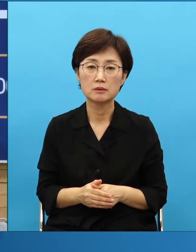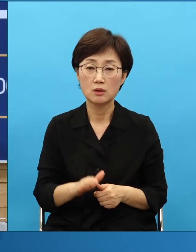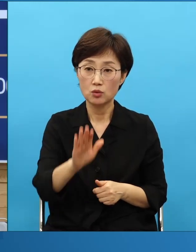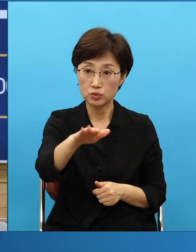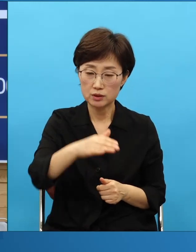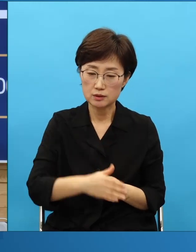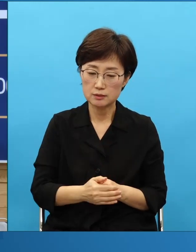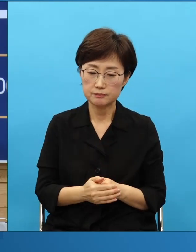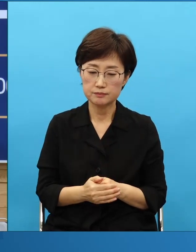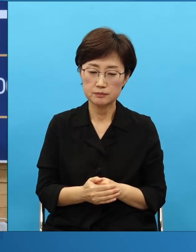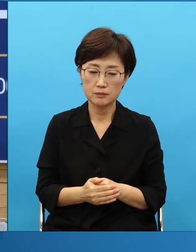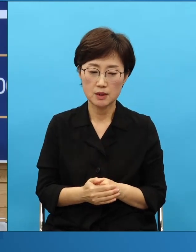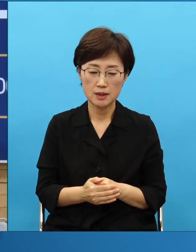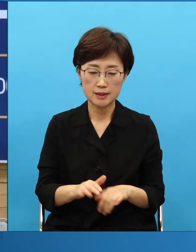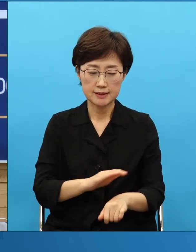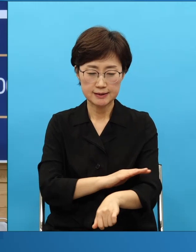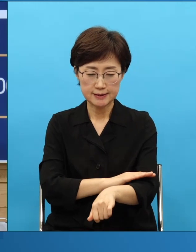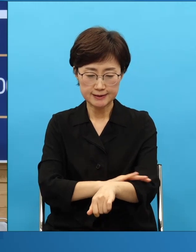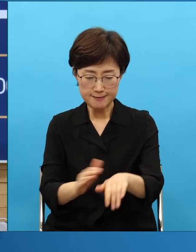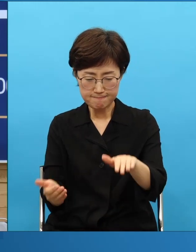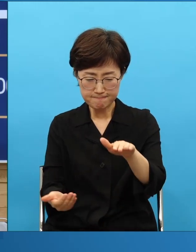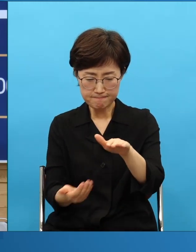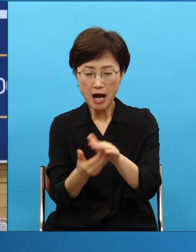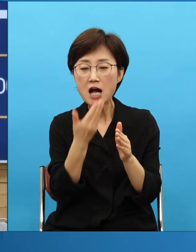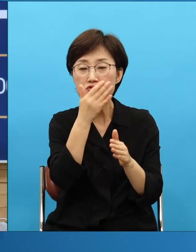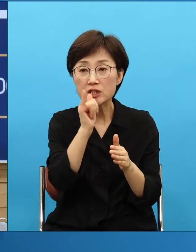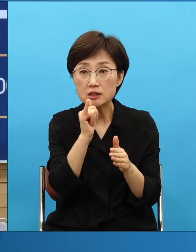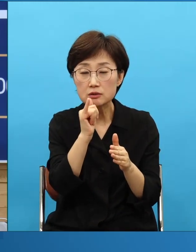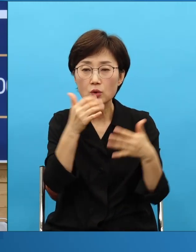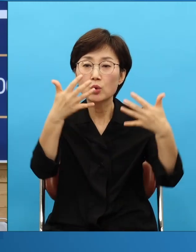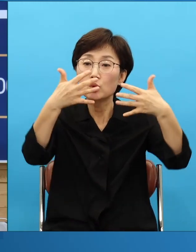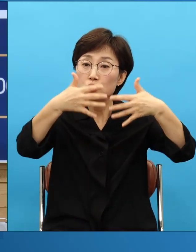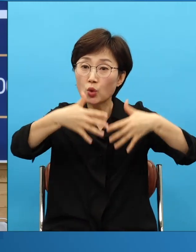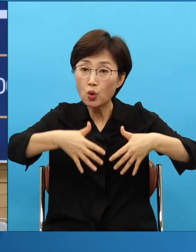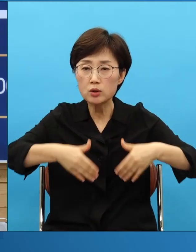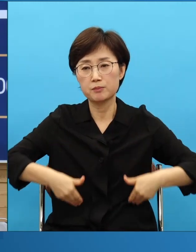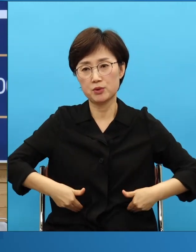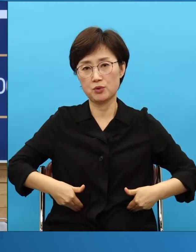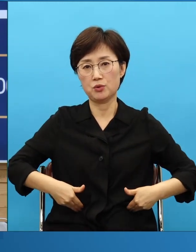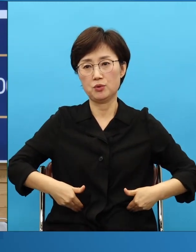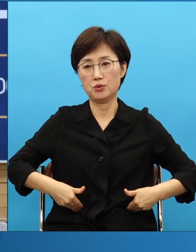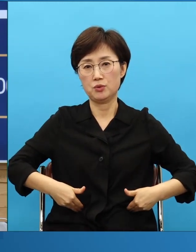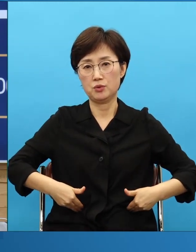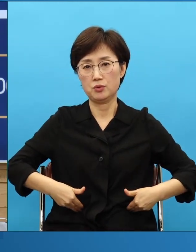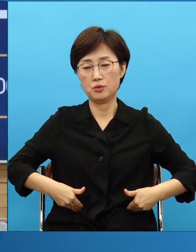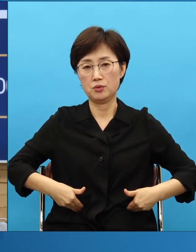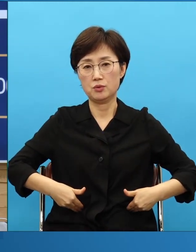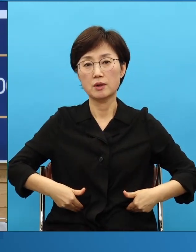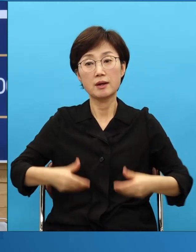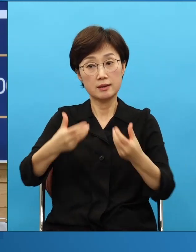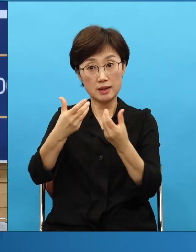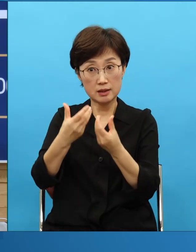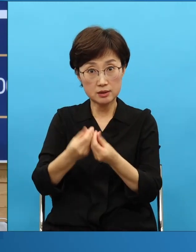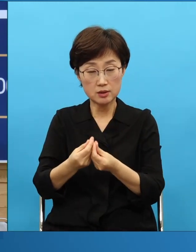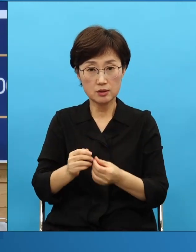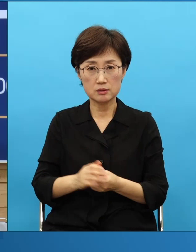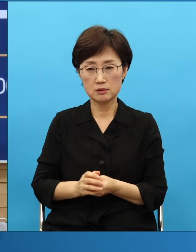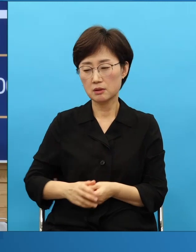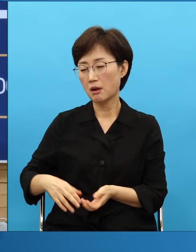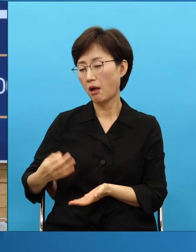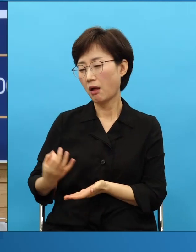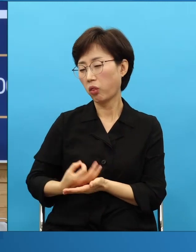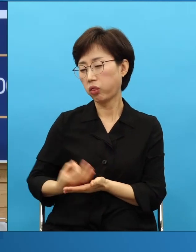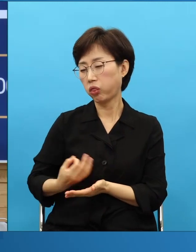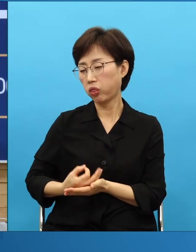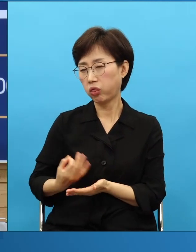조건을 갖추라. It says, have the condition where things can take place. 장사 저 사람 막 선전 많이 하려고 하지 말고 올 수밖에